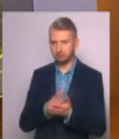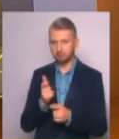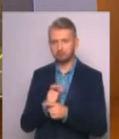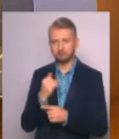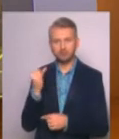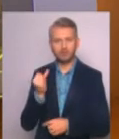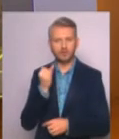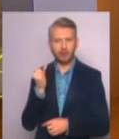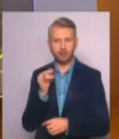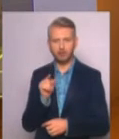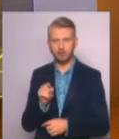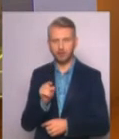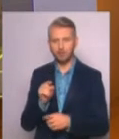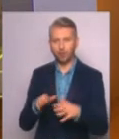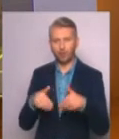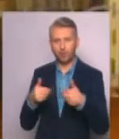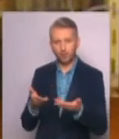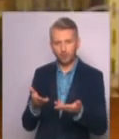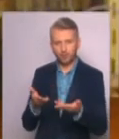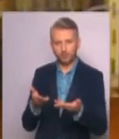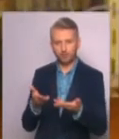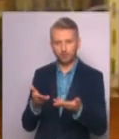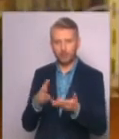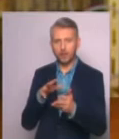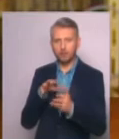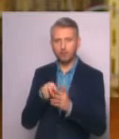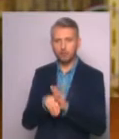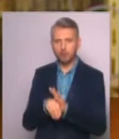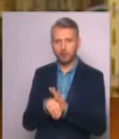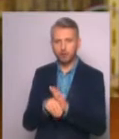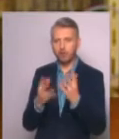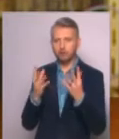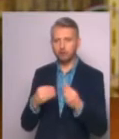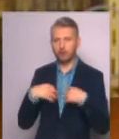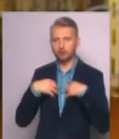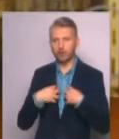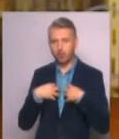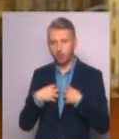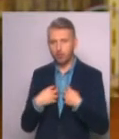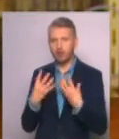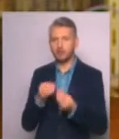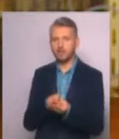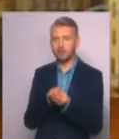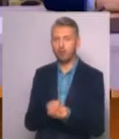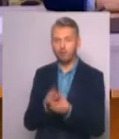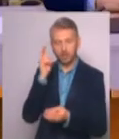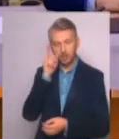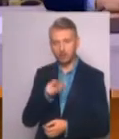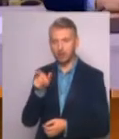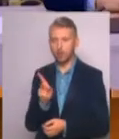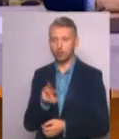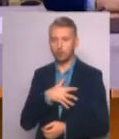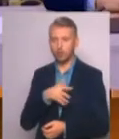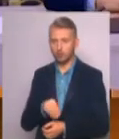цікавий, ви пропонуєте впровадити дні жалоби у дні поховання киян, які загинули в